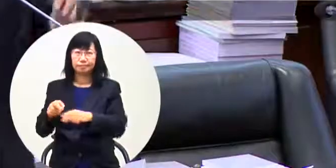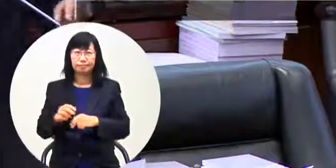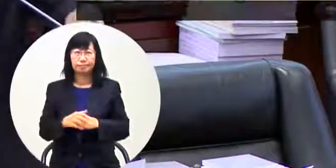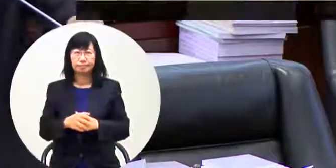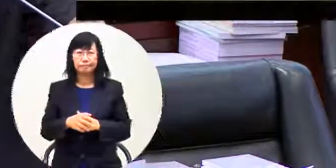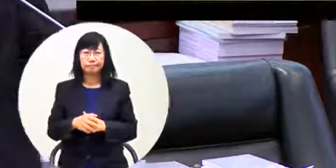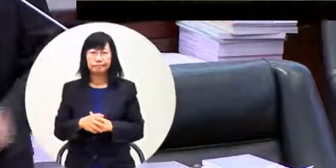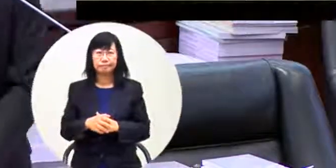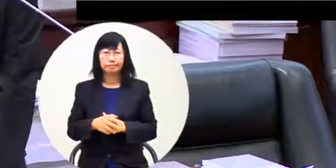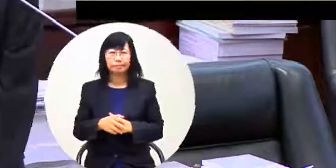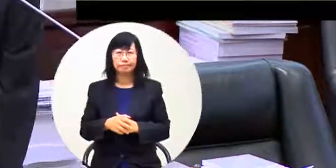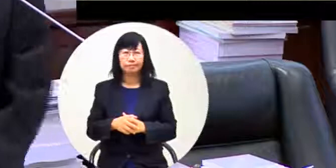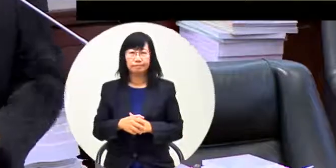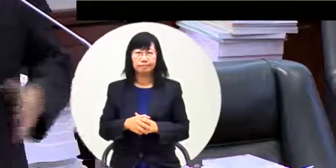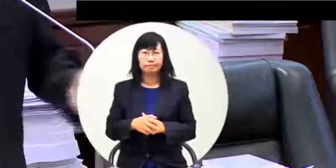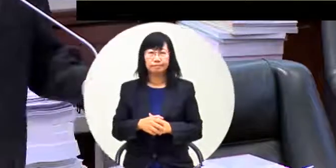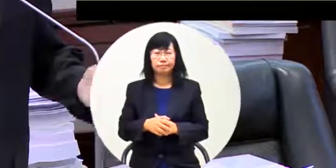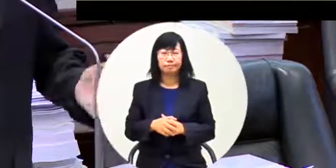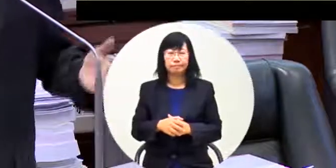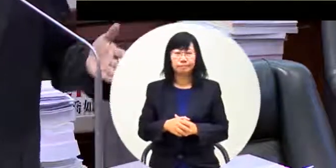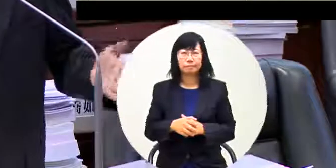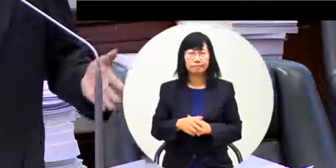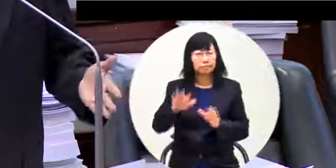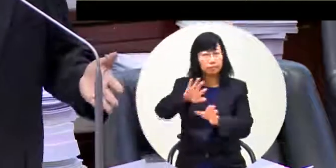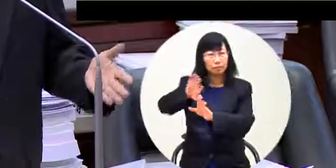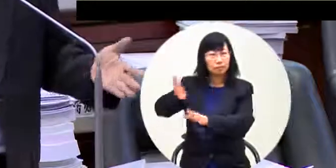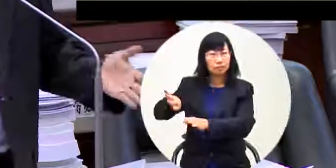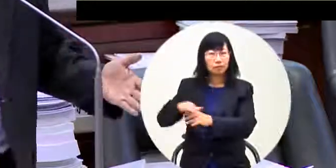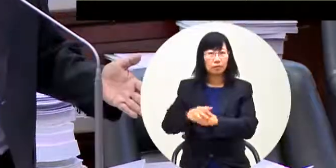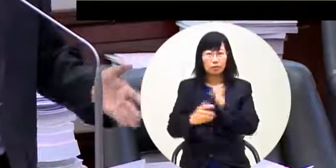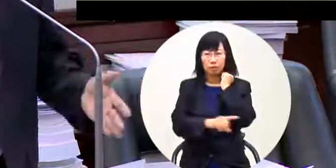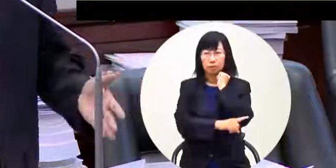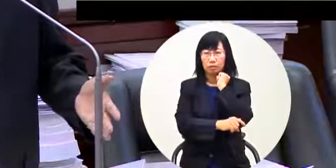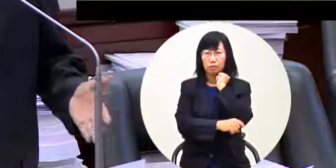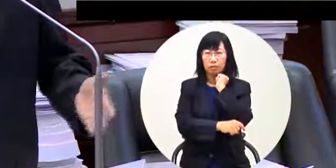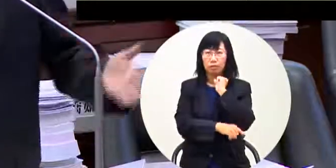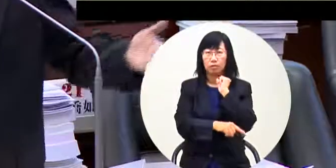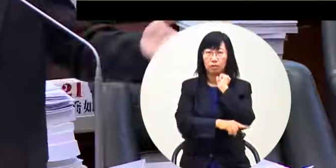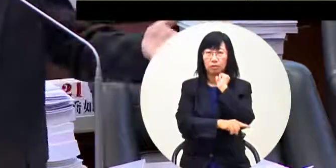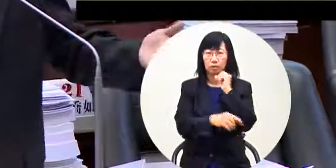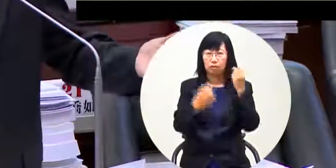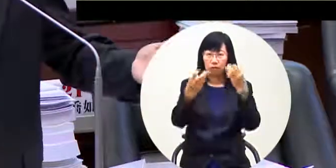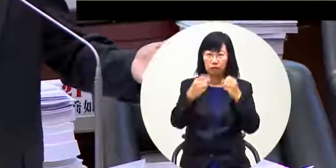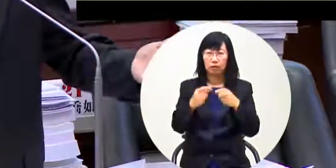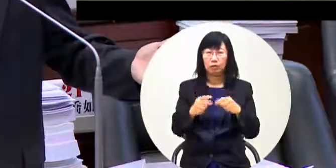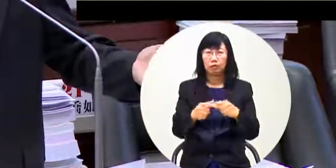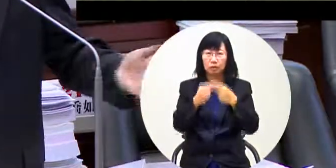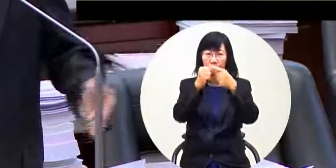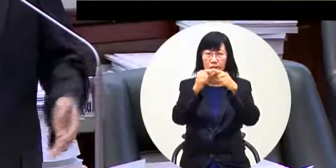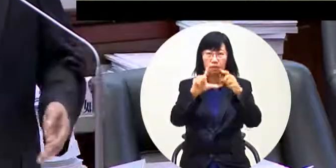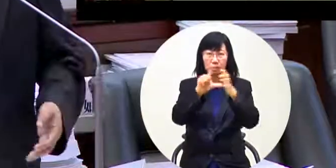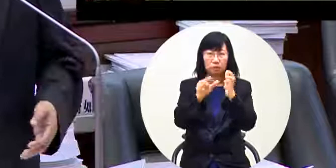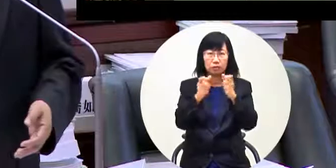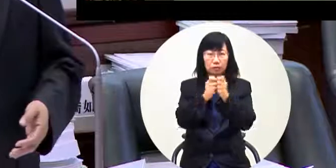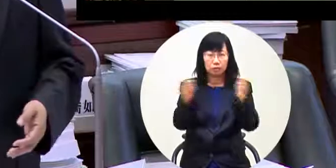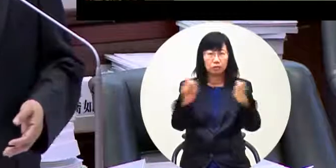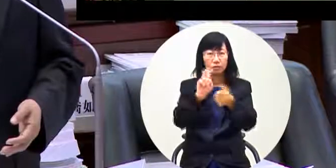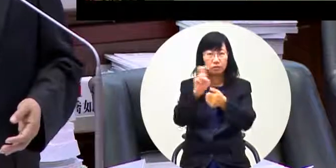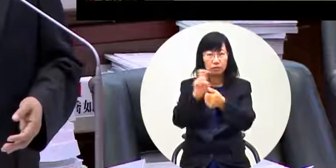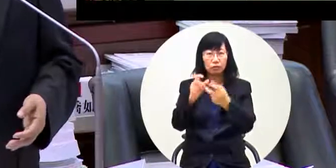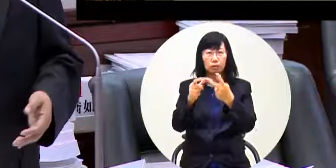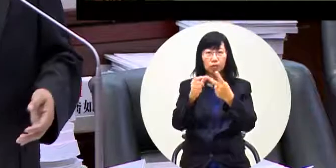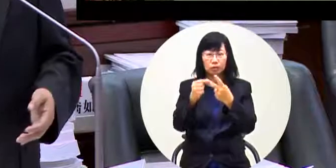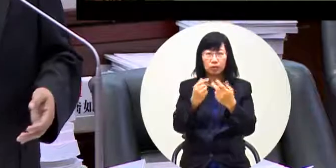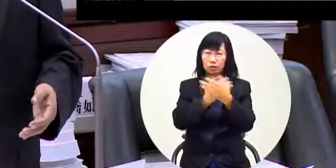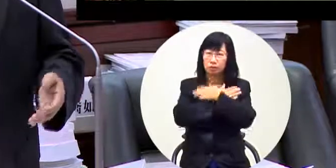那另外的，我比较最后要讲两个，一个是长照，一个是幼儿。老吾老以及人之老，幼吾幼以及人之